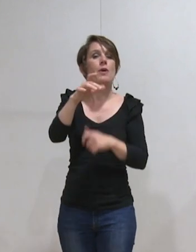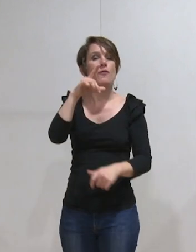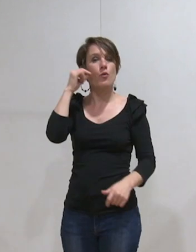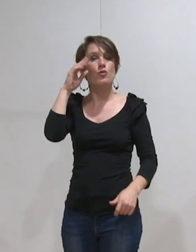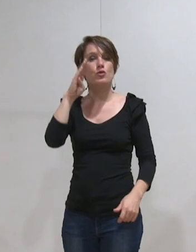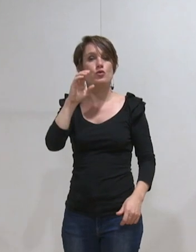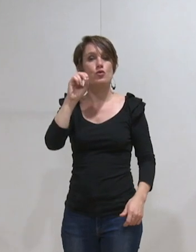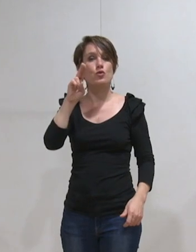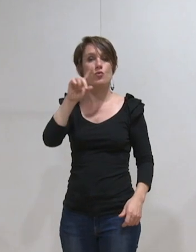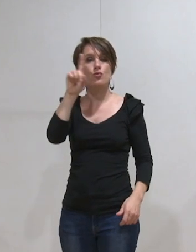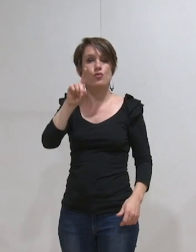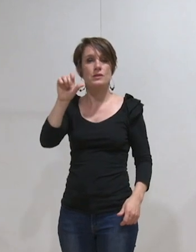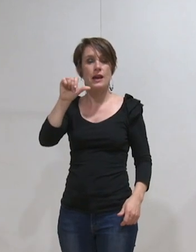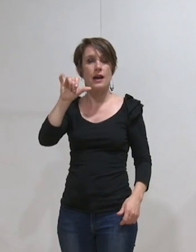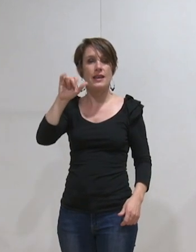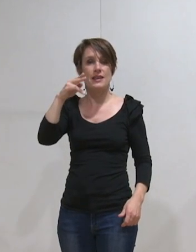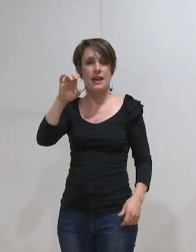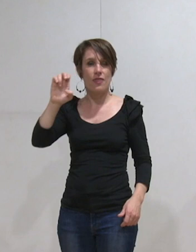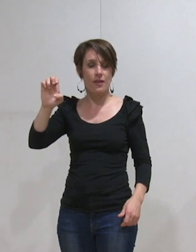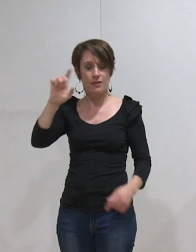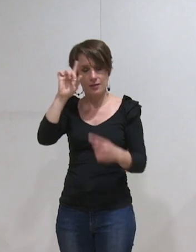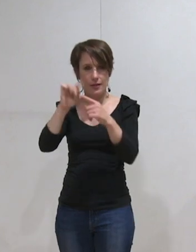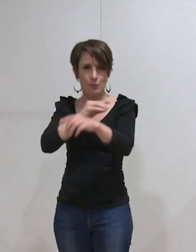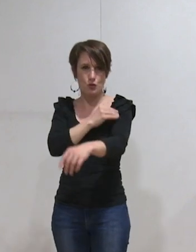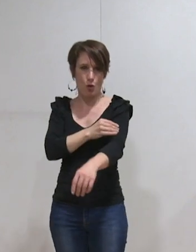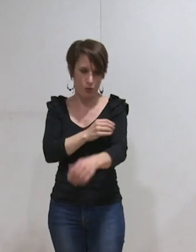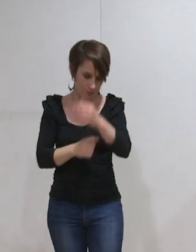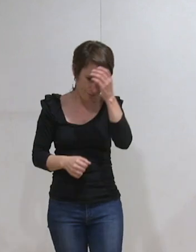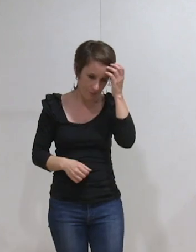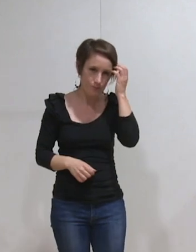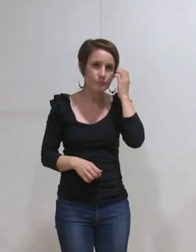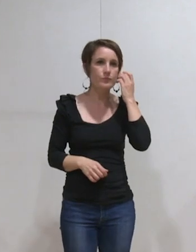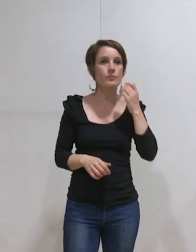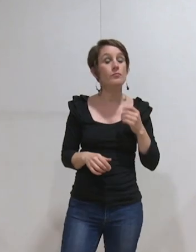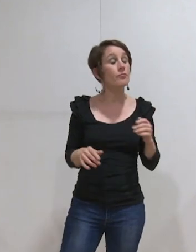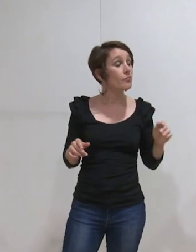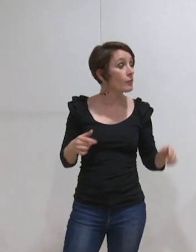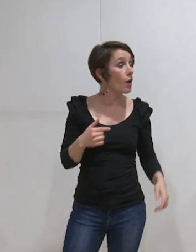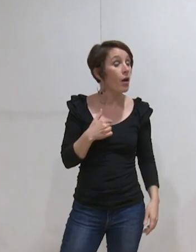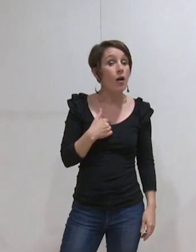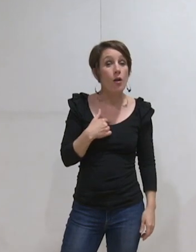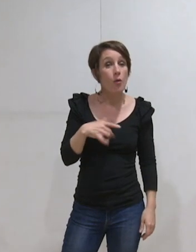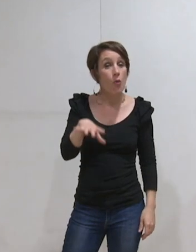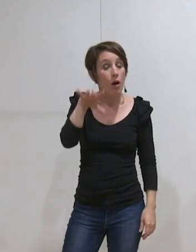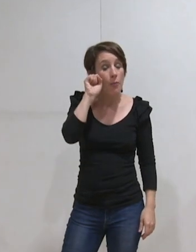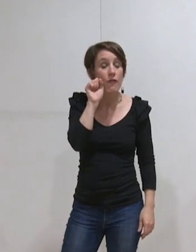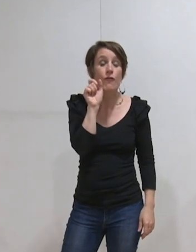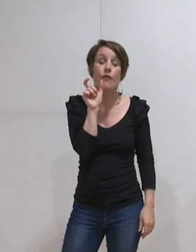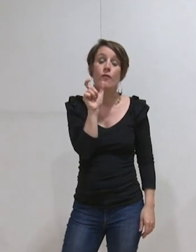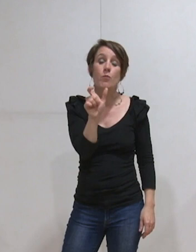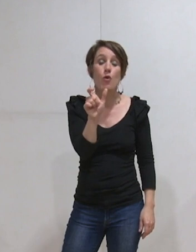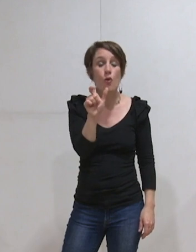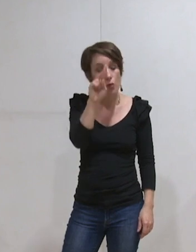bien comme j'ai entendu le mot sincérité je peux vous